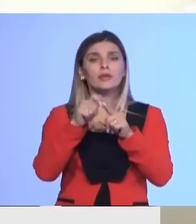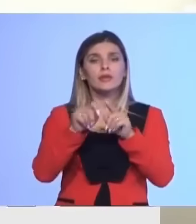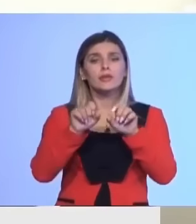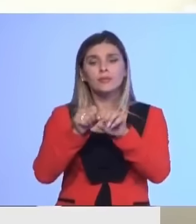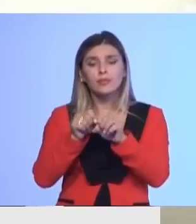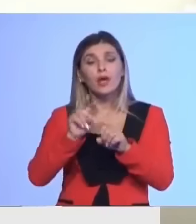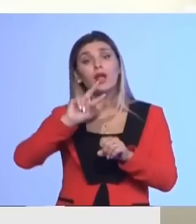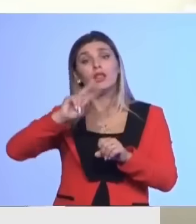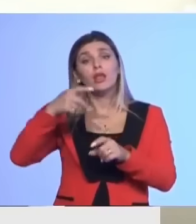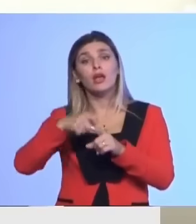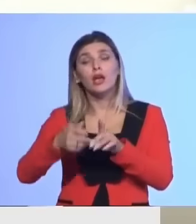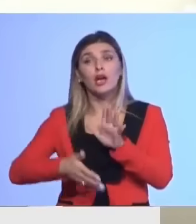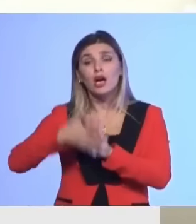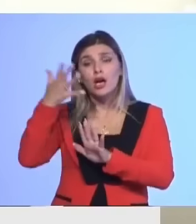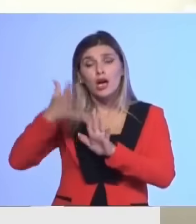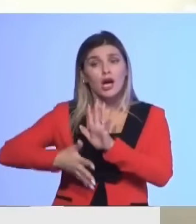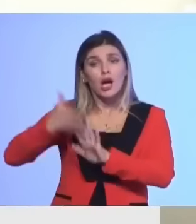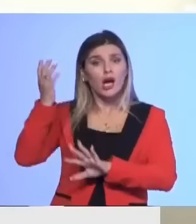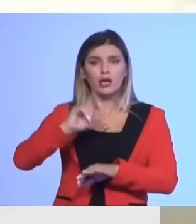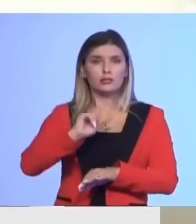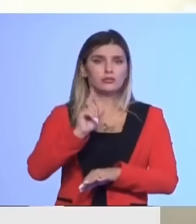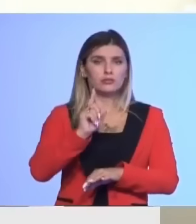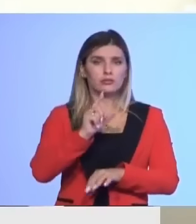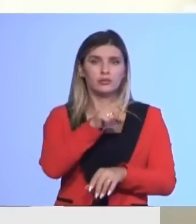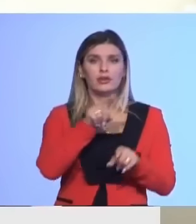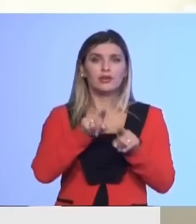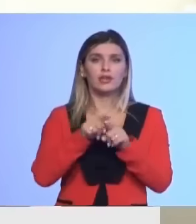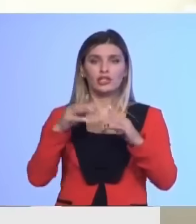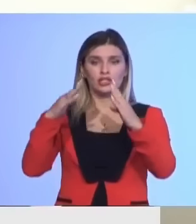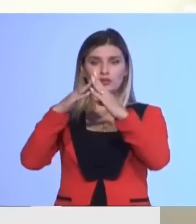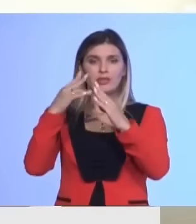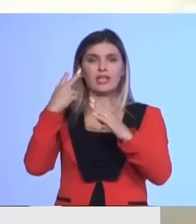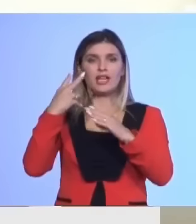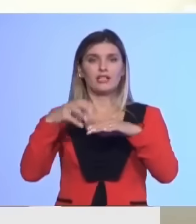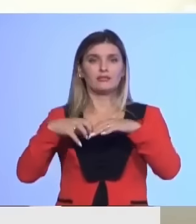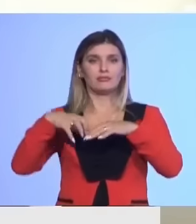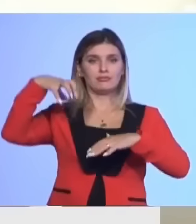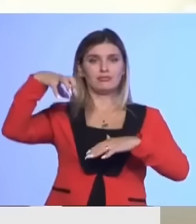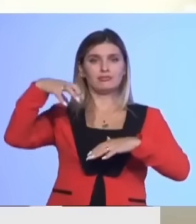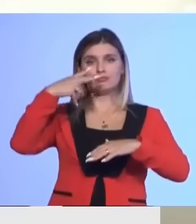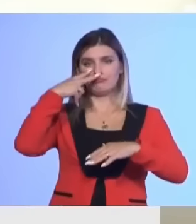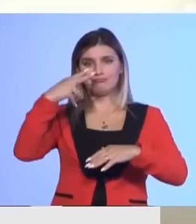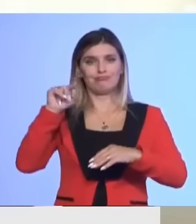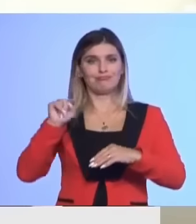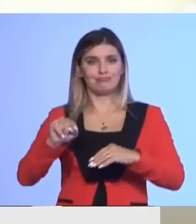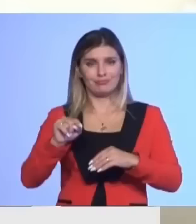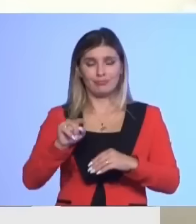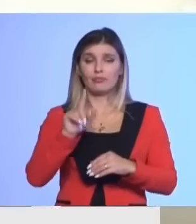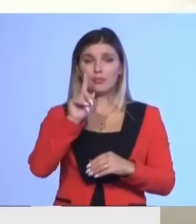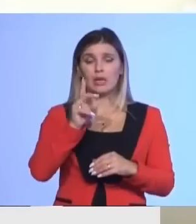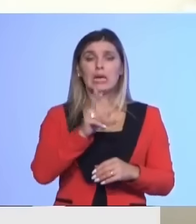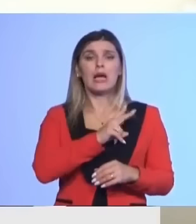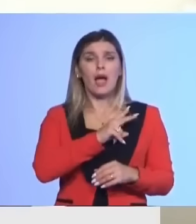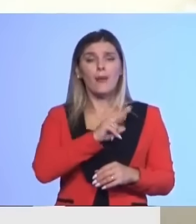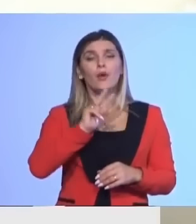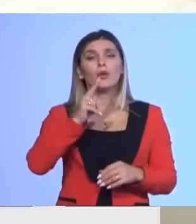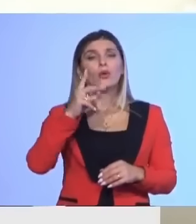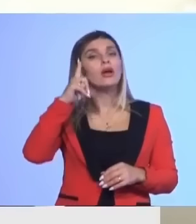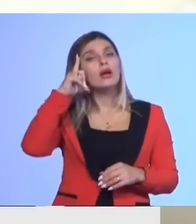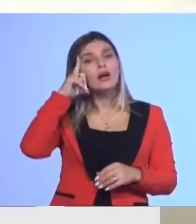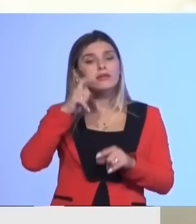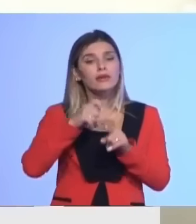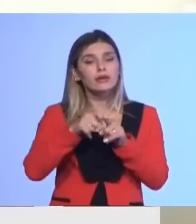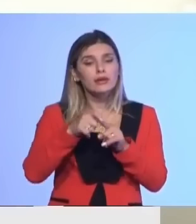tjera të larta që do ta cënojnë integritetin e zonës si të tillë. Po përmes ndërhyrjeve kryesisht